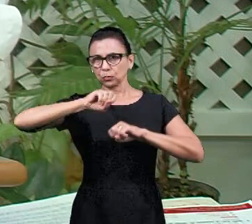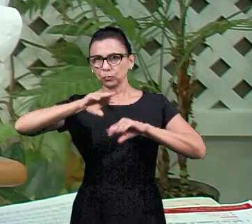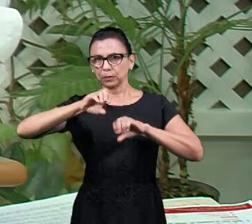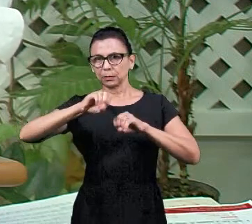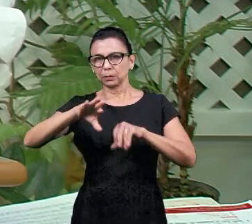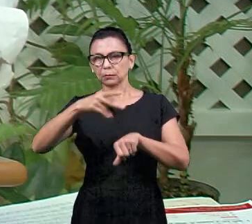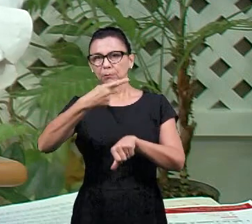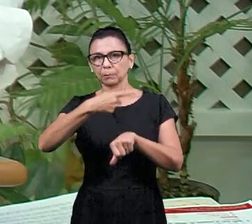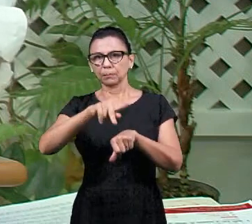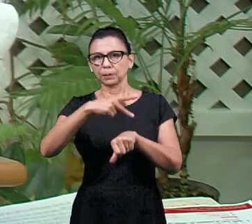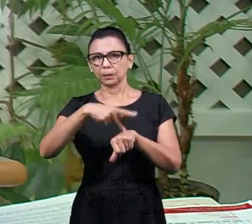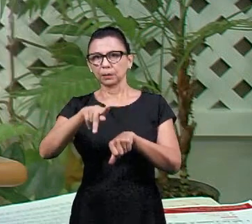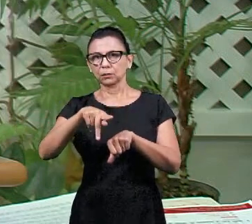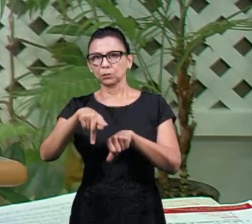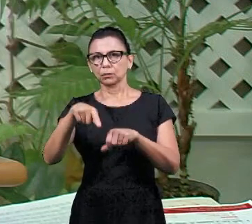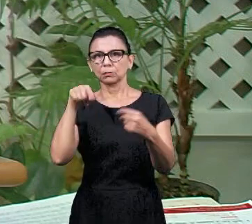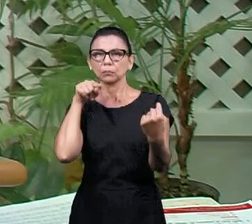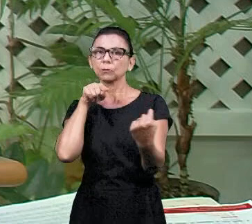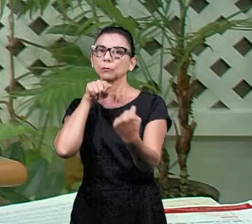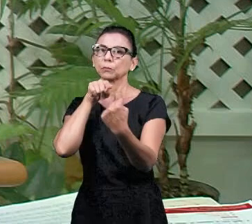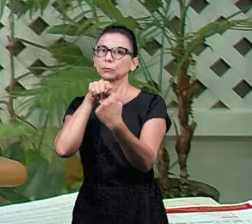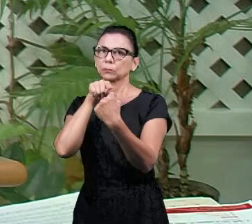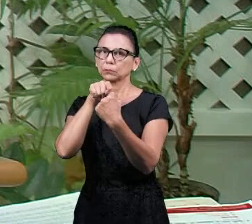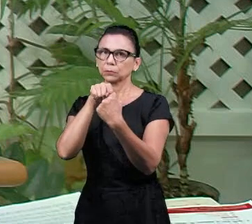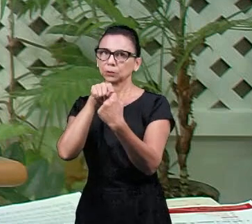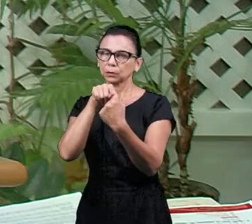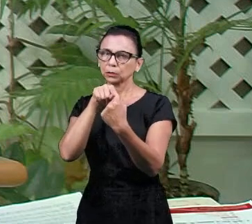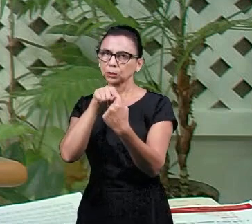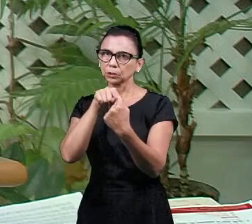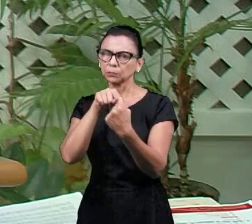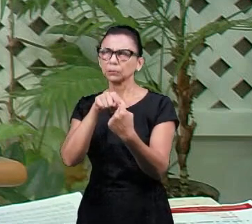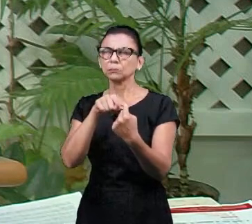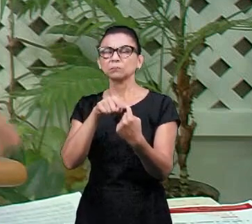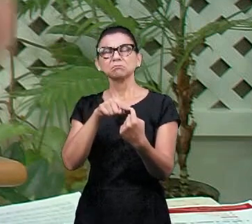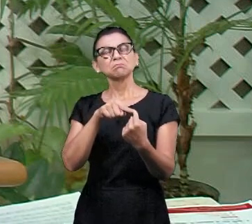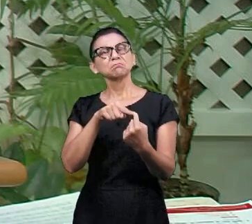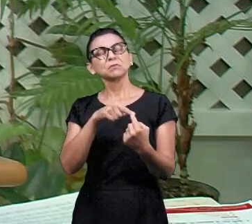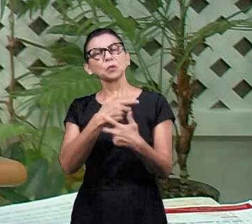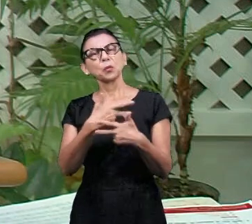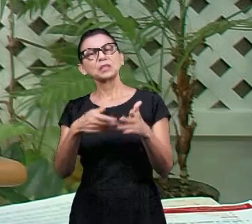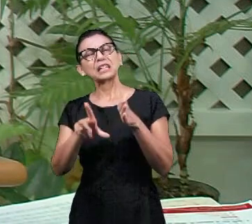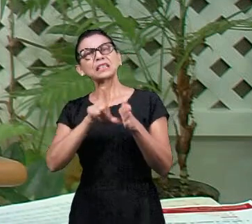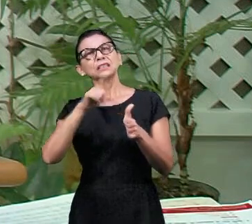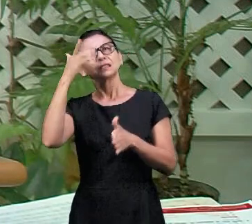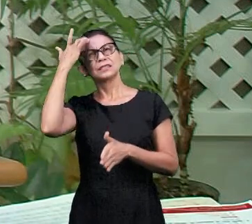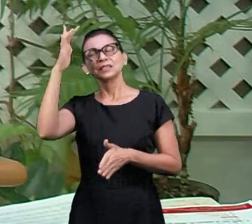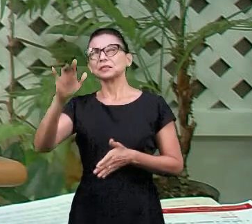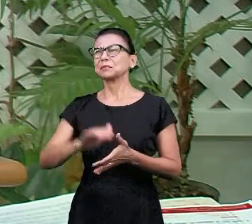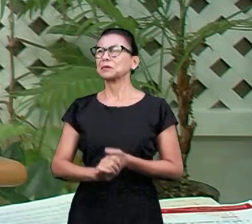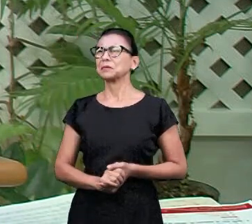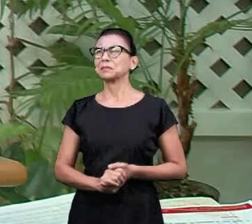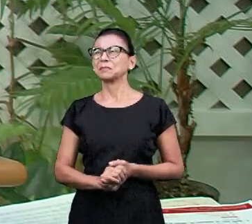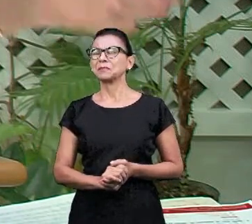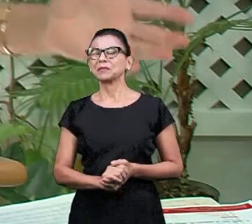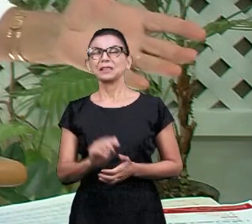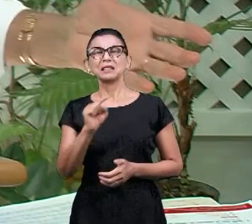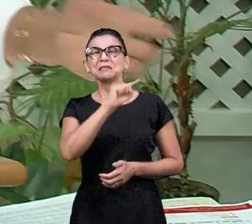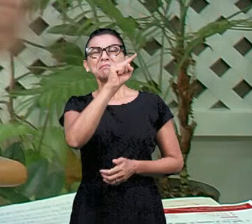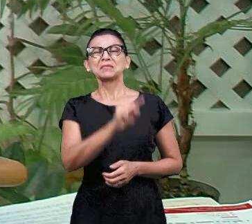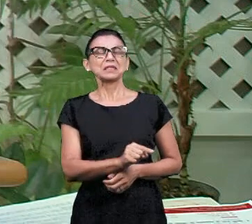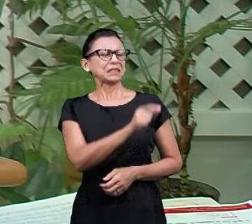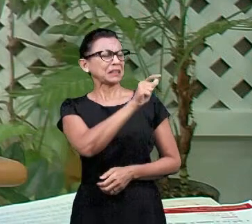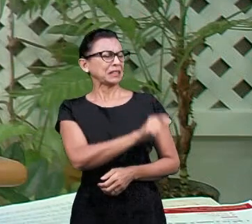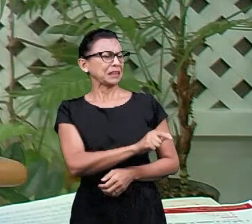pratique, objective de ceux que nous ne savions pas. Tout le monde dit qui est le prochain? Quel prochain? Mon prochain,